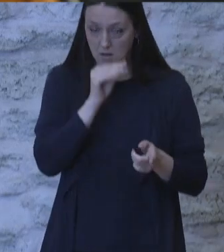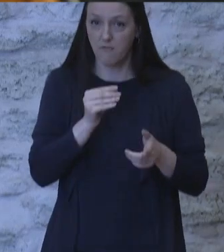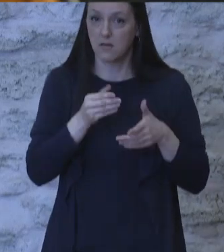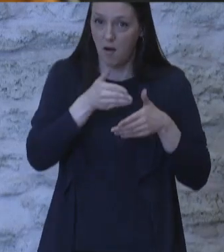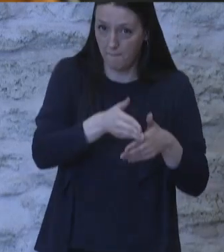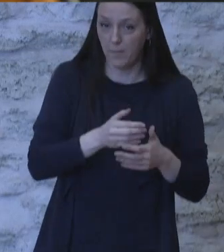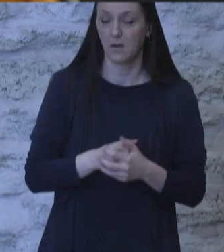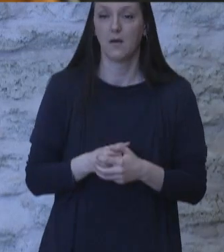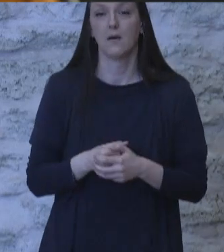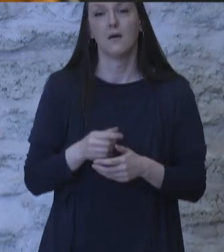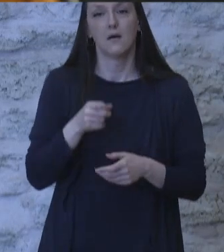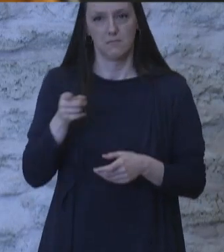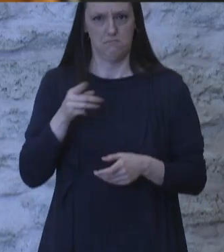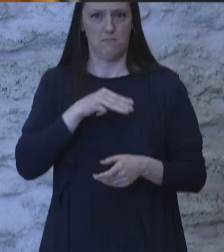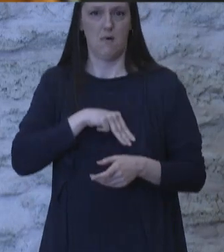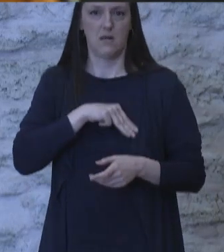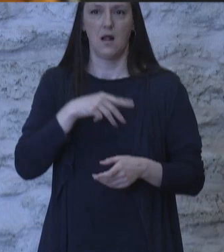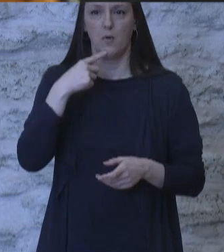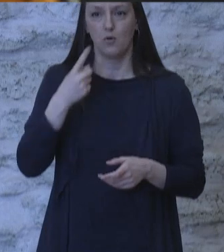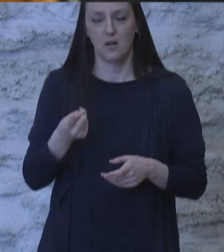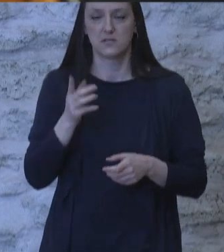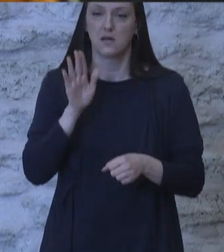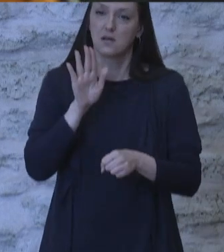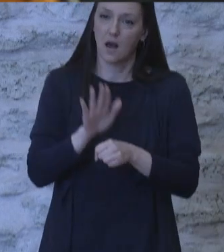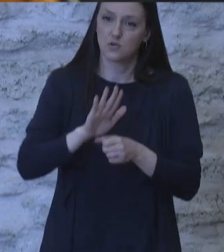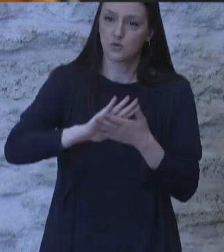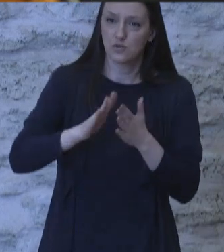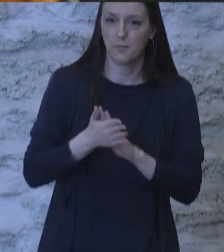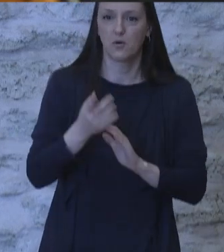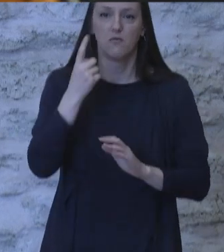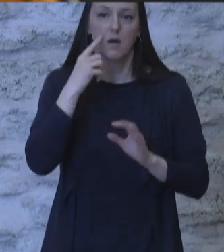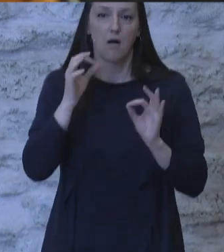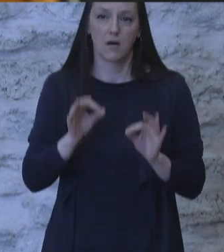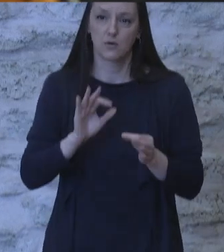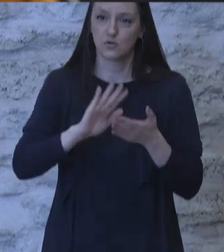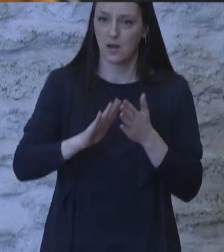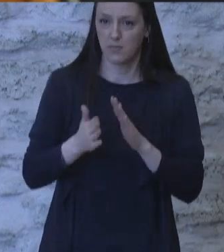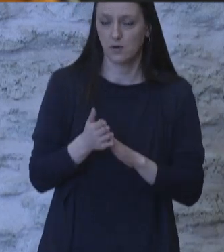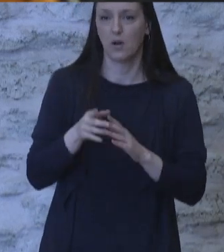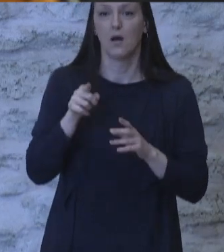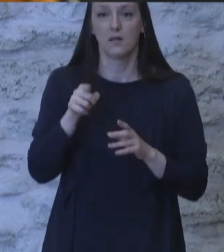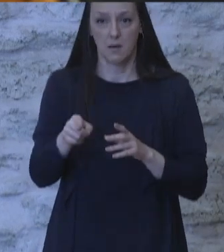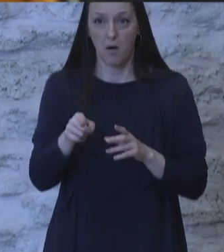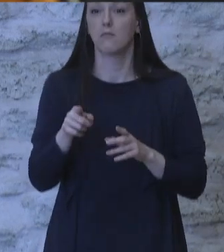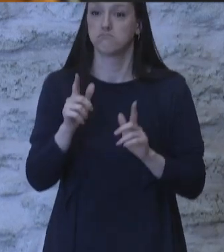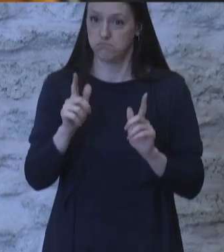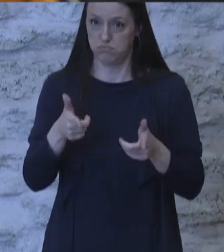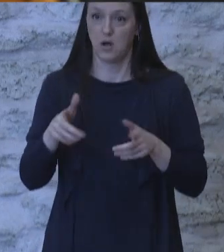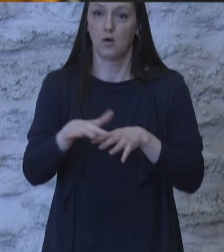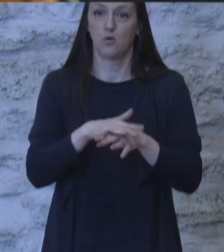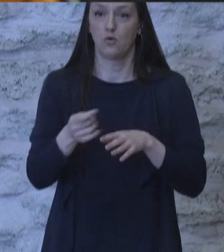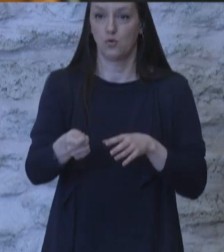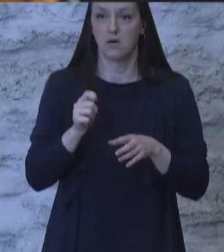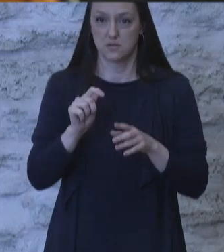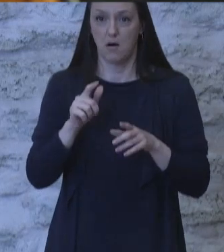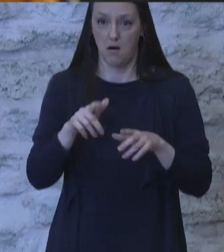et käsunduslepingu või või või higus lepingu alusel töötevatele inimestele laieneb töötukassa meede. Nüüd tuleb ajakirjandusest